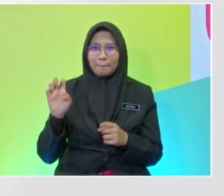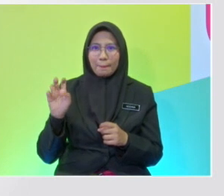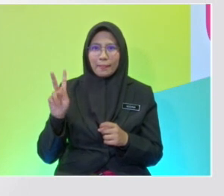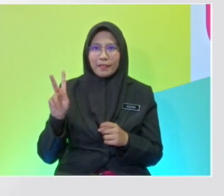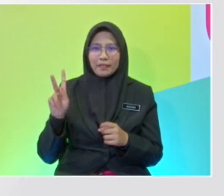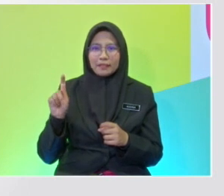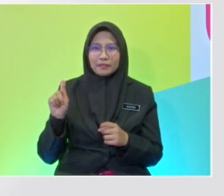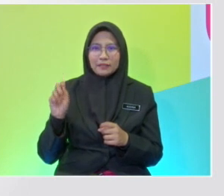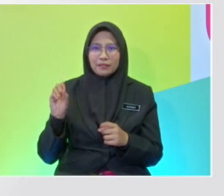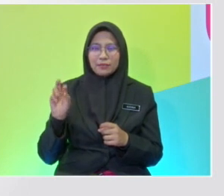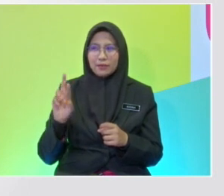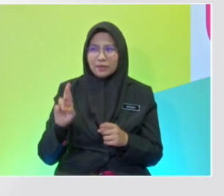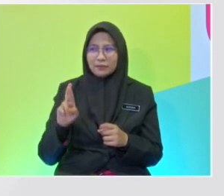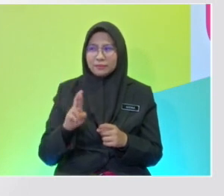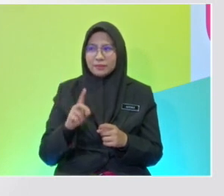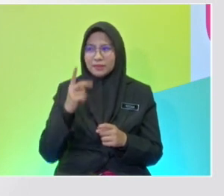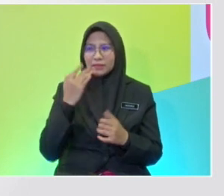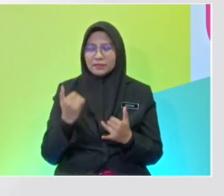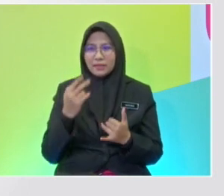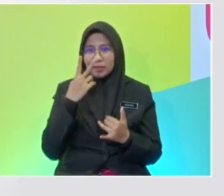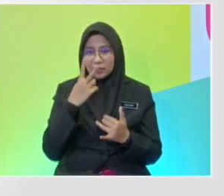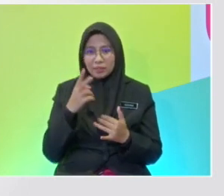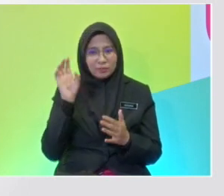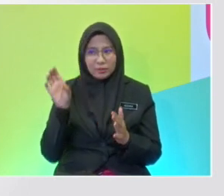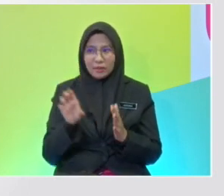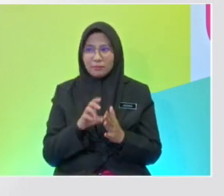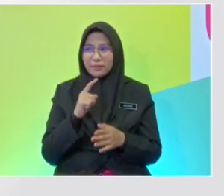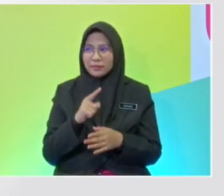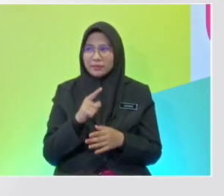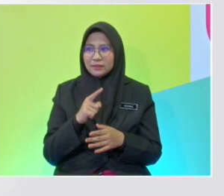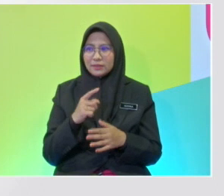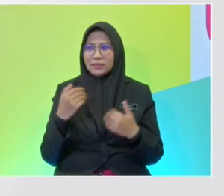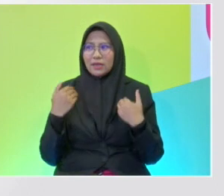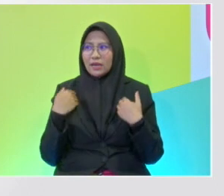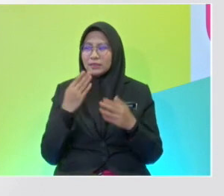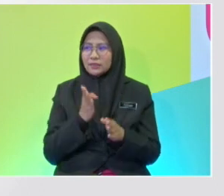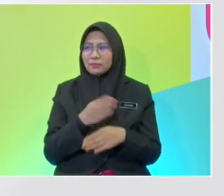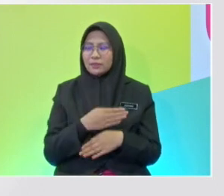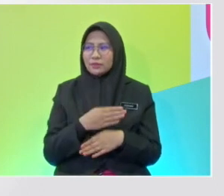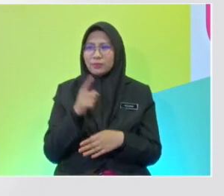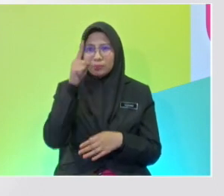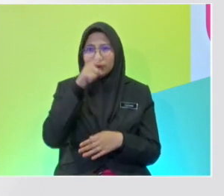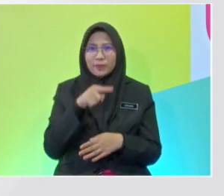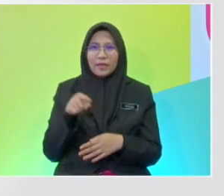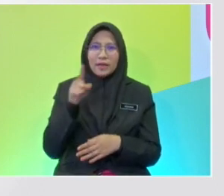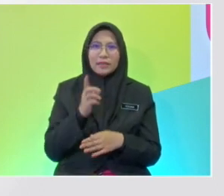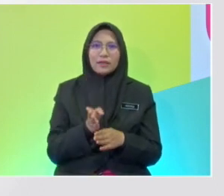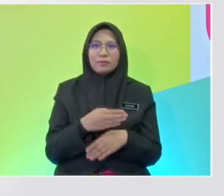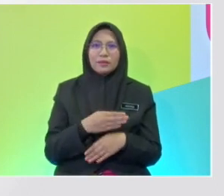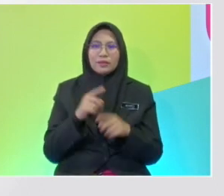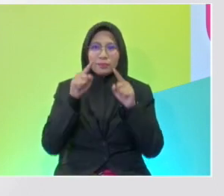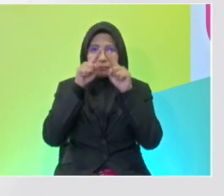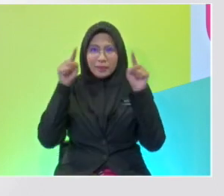VM Oke kita tengok betul-betul gambar raja tuh ada bentuk bulat ada bentuk peta kemudian dekat